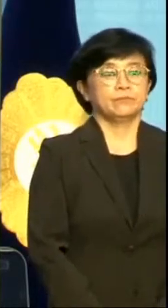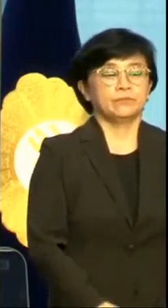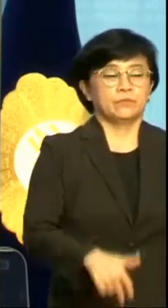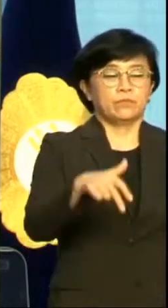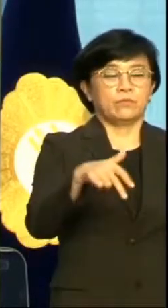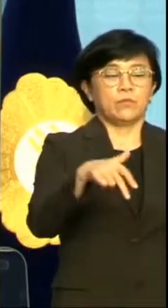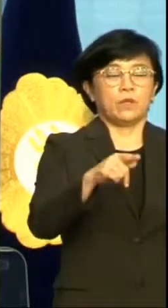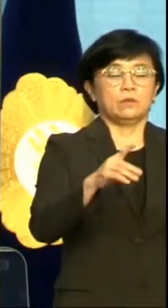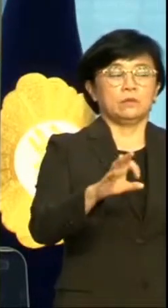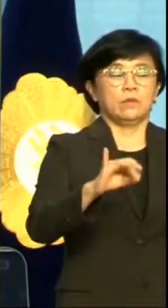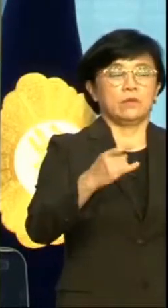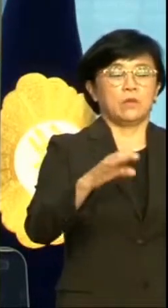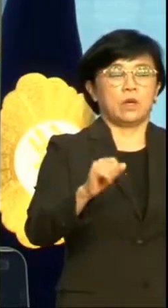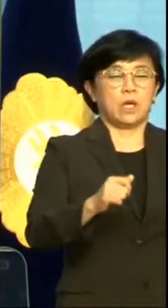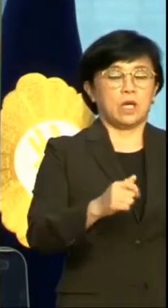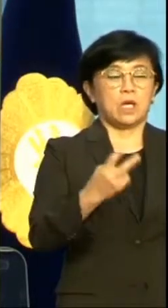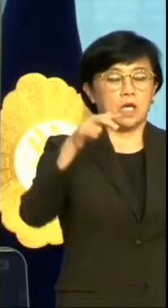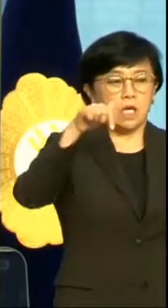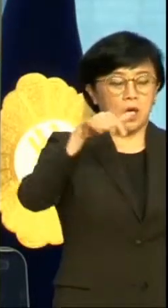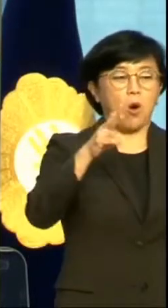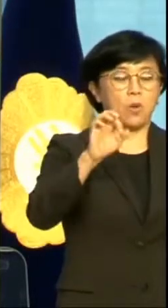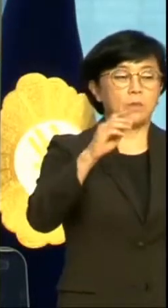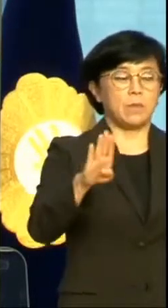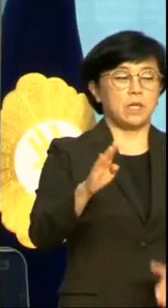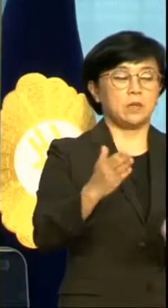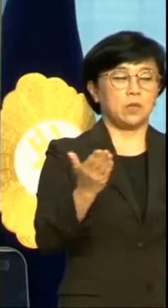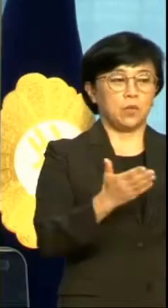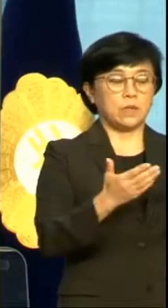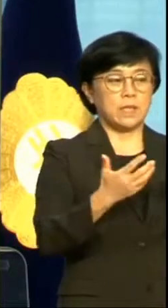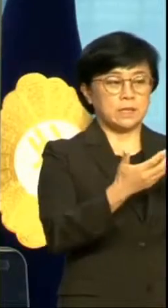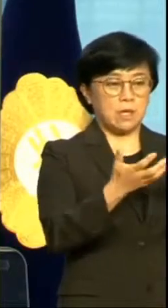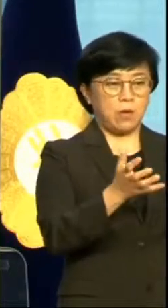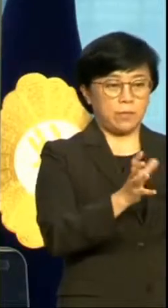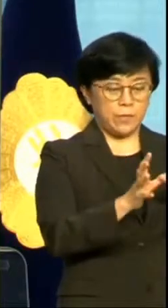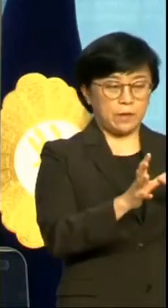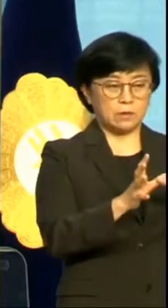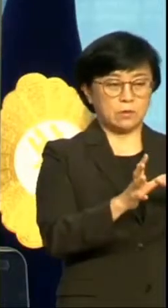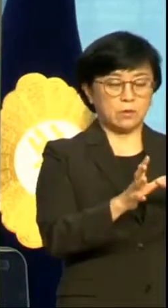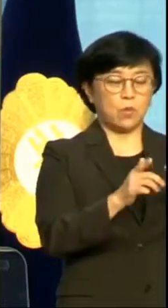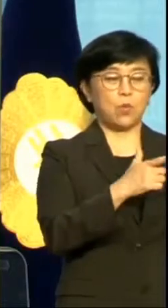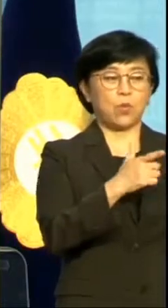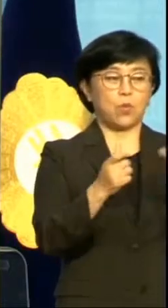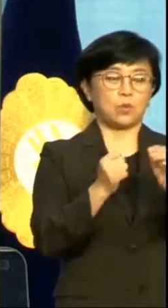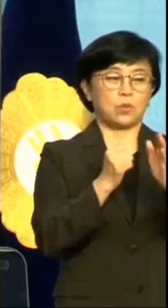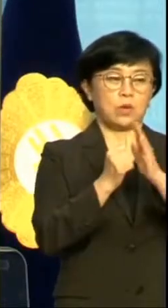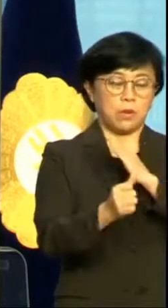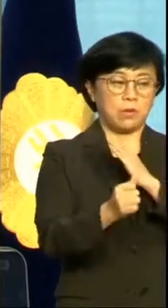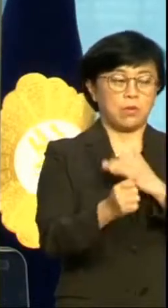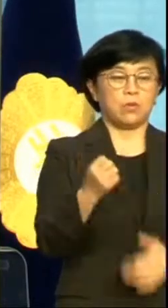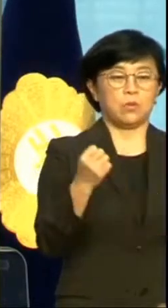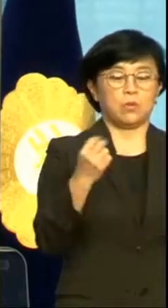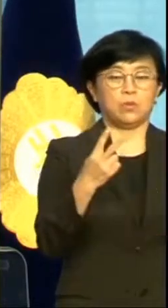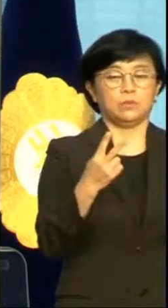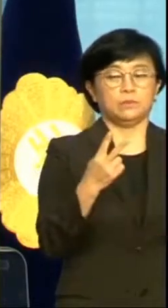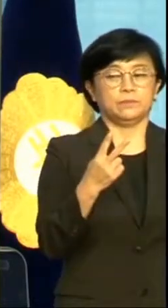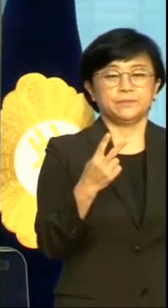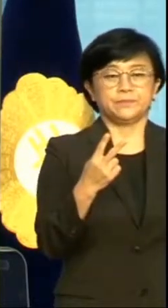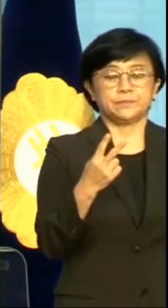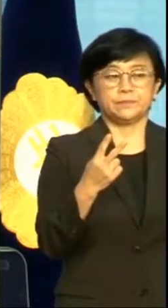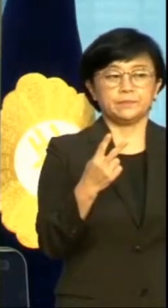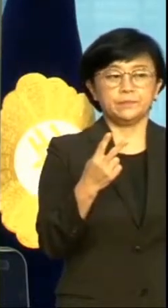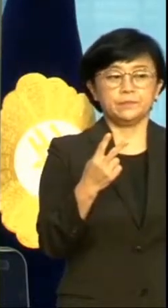정우연 전국 경비 노동자 다 없단 공동대표 문정 창정 9평 비누 자다 없단 공동대표